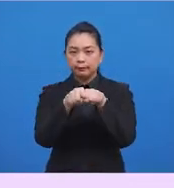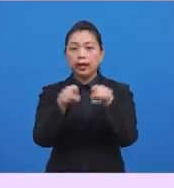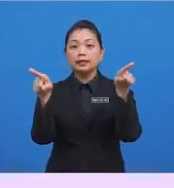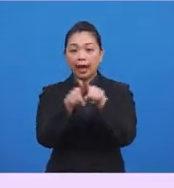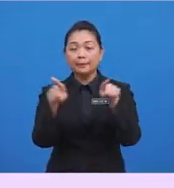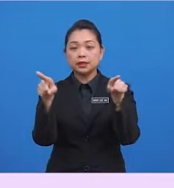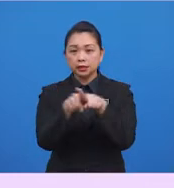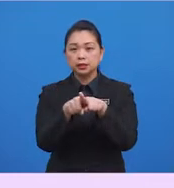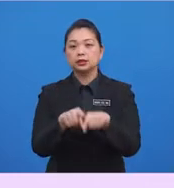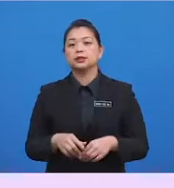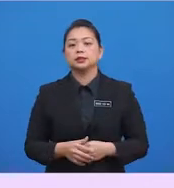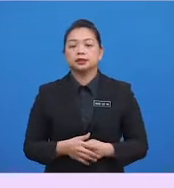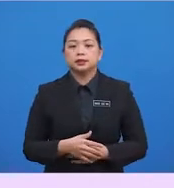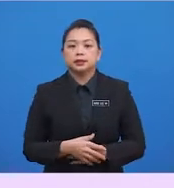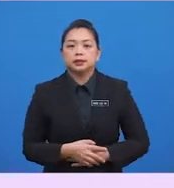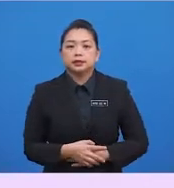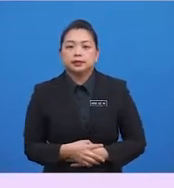adalah segi 4 sama.